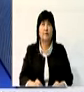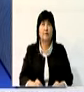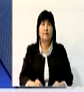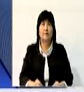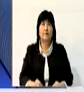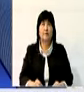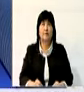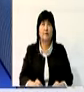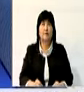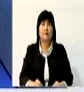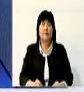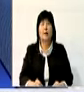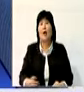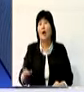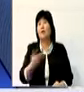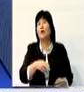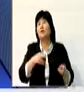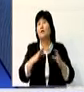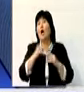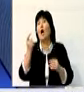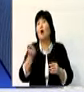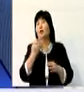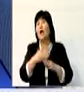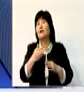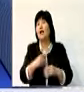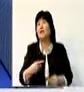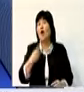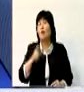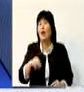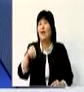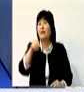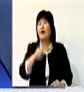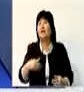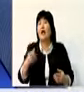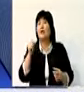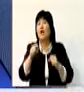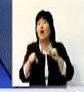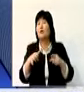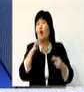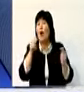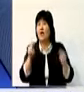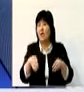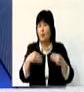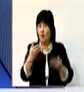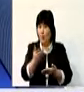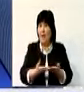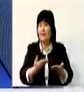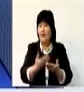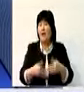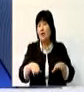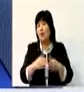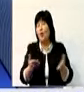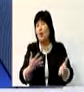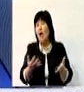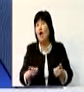правильно оформляются заявки. Біз мұнда ауыл шаруашылығы саласы мамандарына тыңайтқыштарға тапсырысты уақытында беру мәселесін және оны